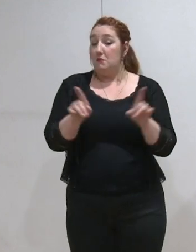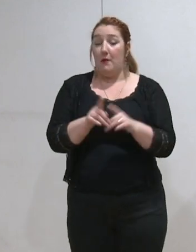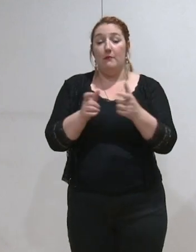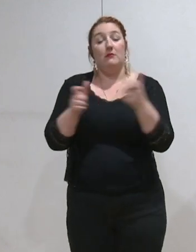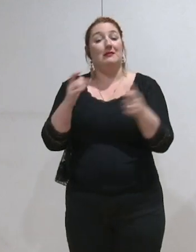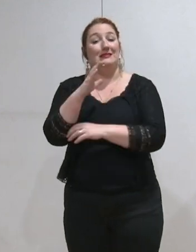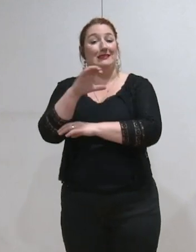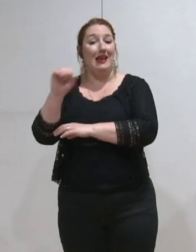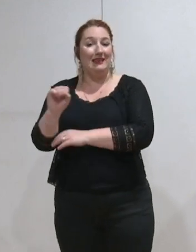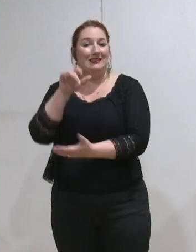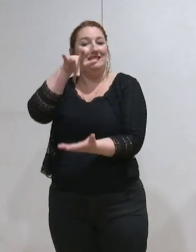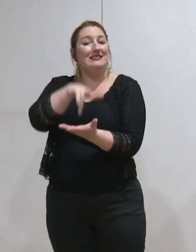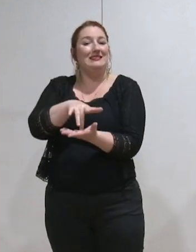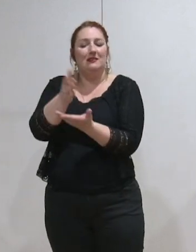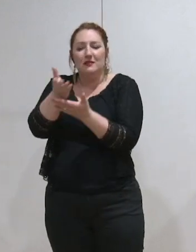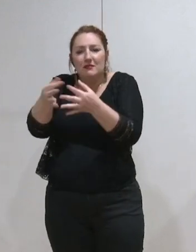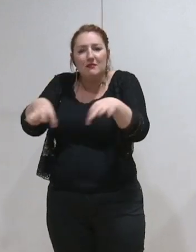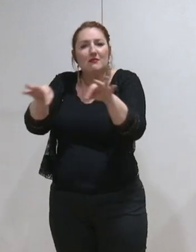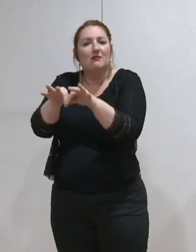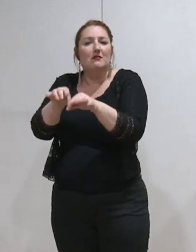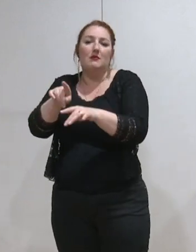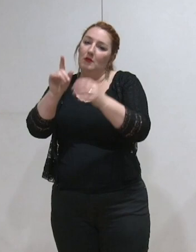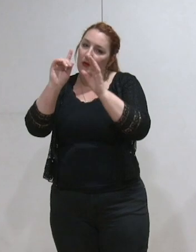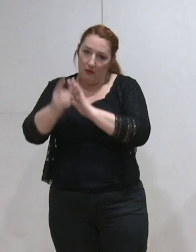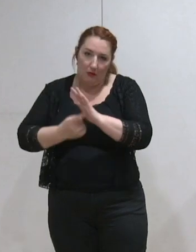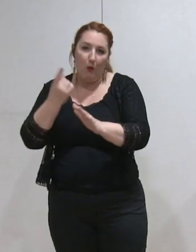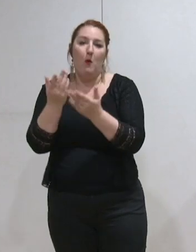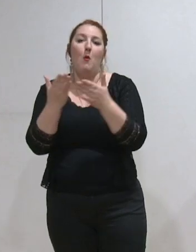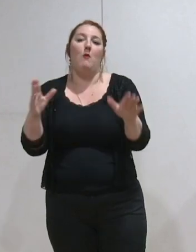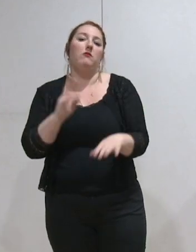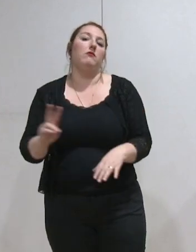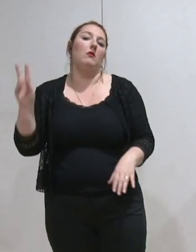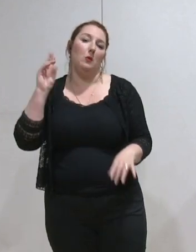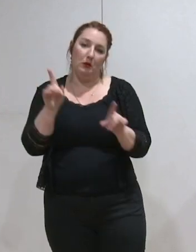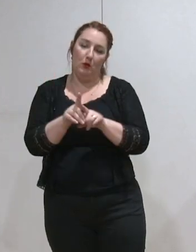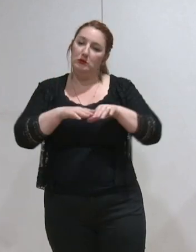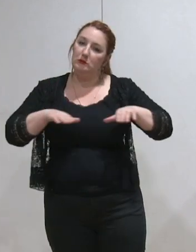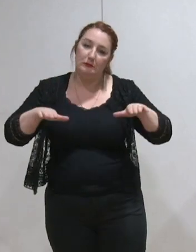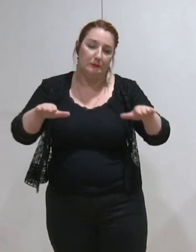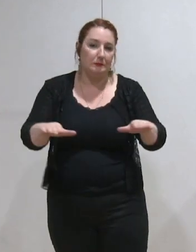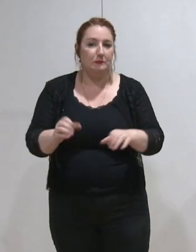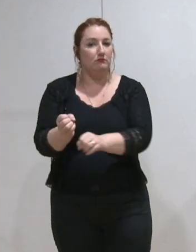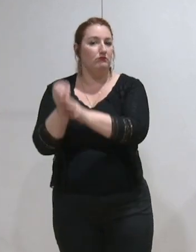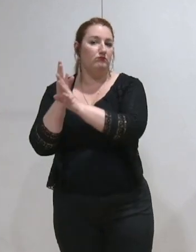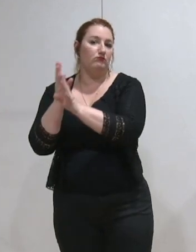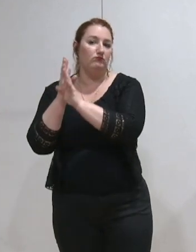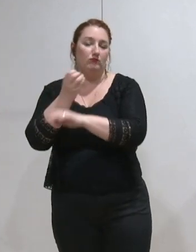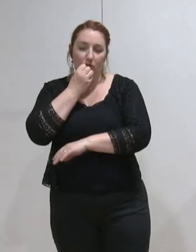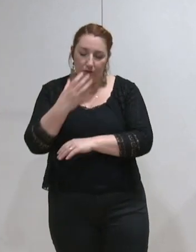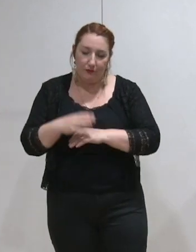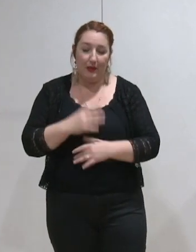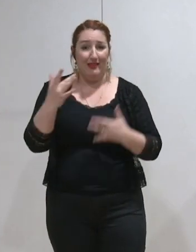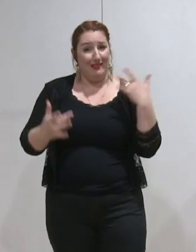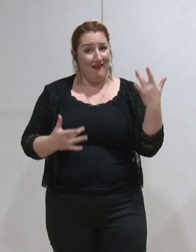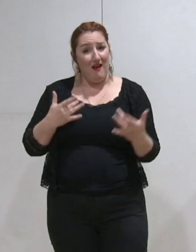d'Action Sociale le site du CCAS qui a repris également son activité normalement en ce qui concerne le théâtre lui-même et ses